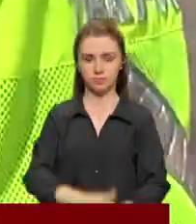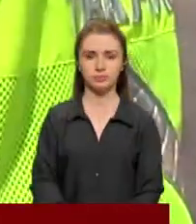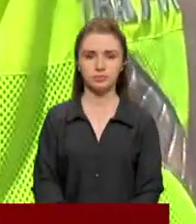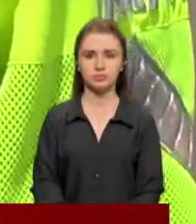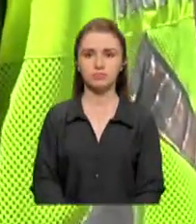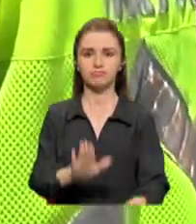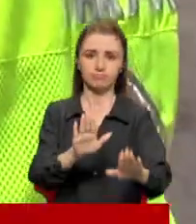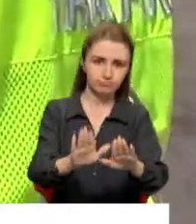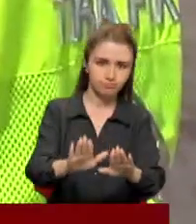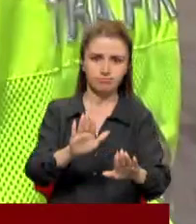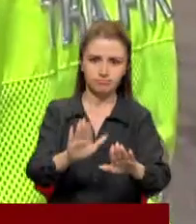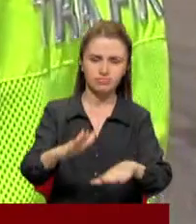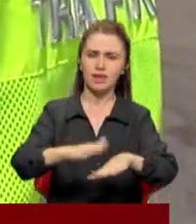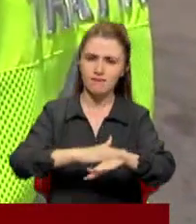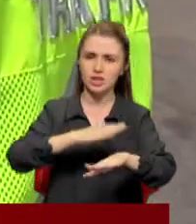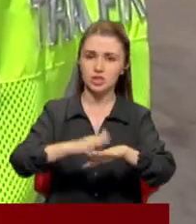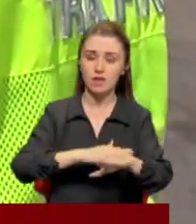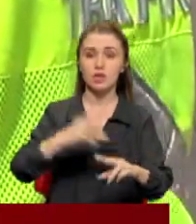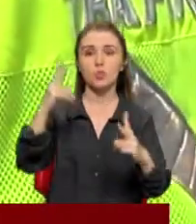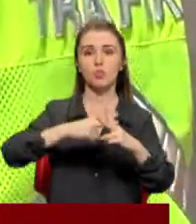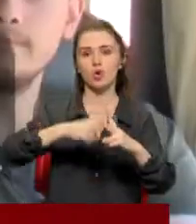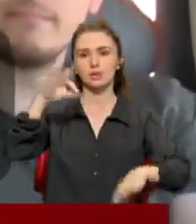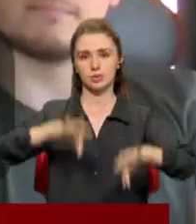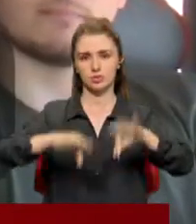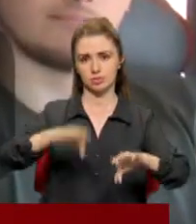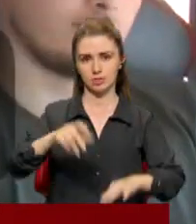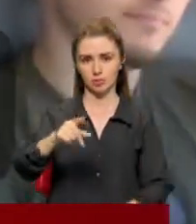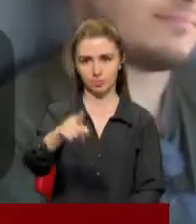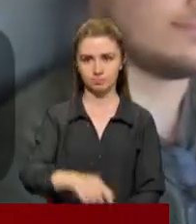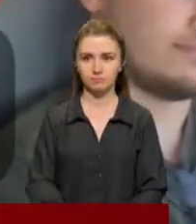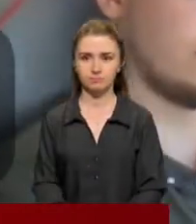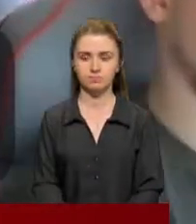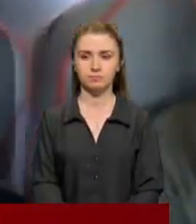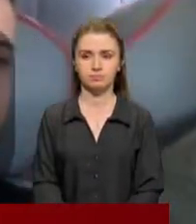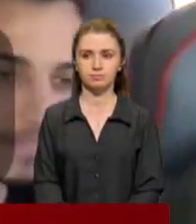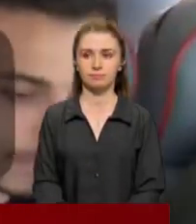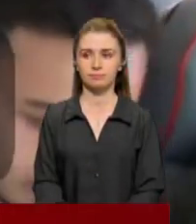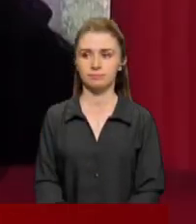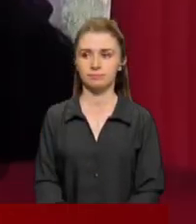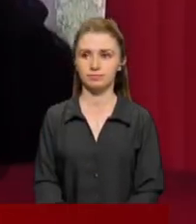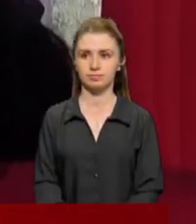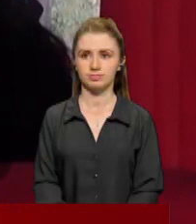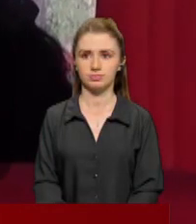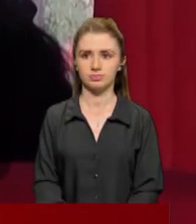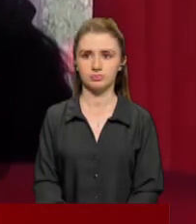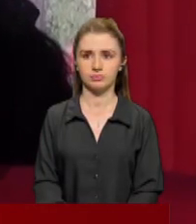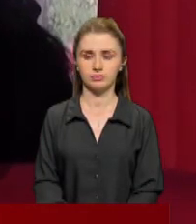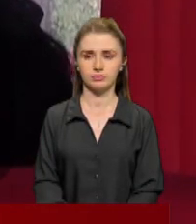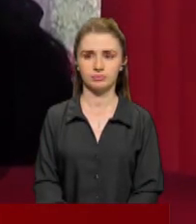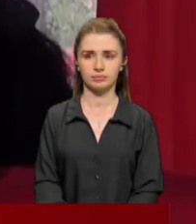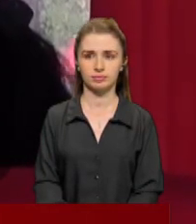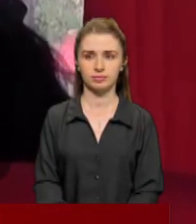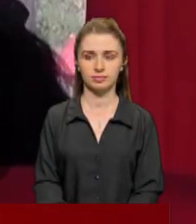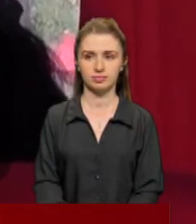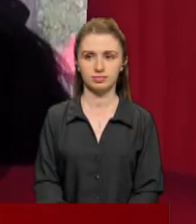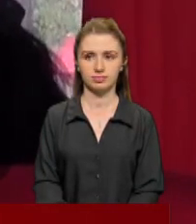Dur kalk ilerledi araçlar, ekipler denetimdeydi. Yolculuğumuz boyunca emniyet kemerlerimizi takmasını dikkat edelim.